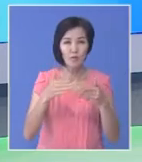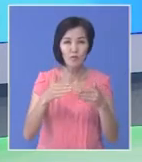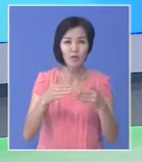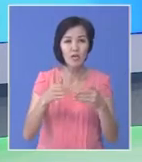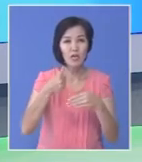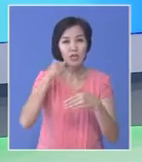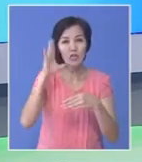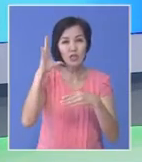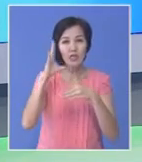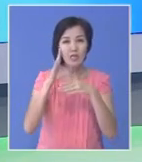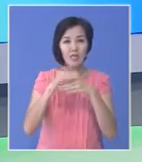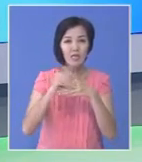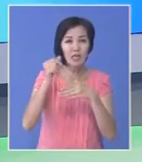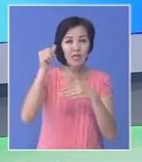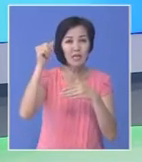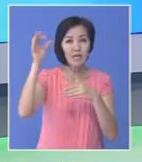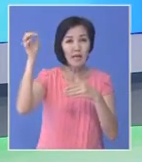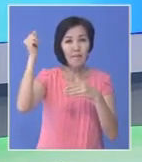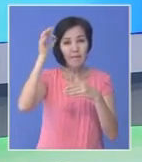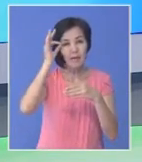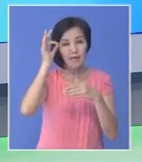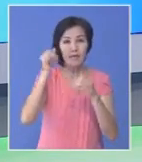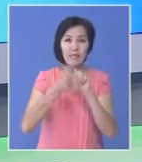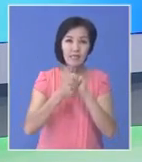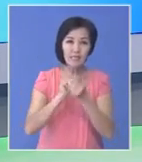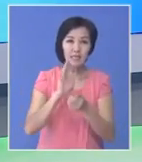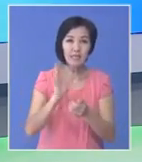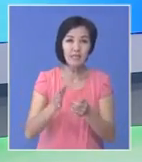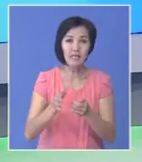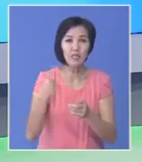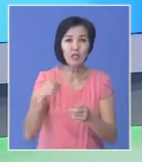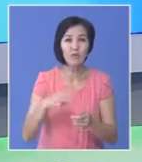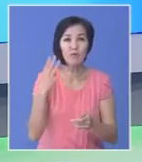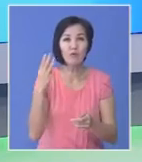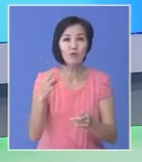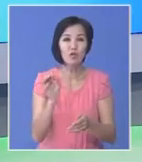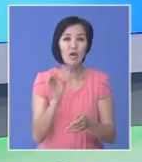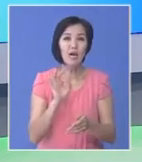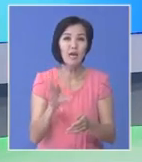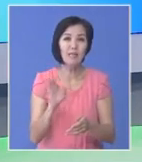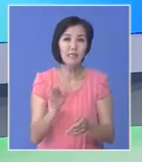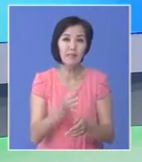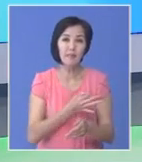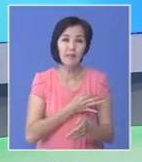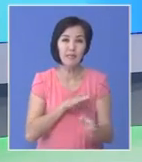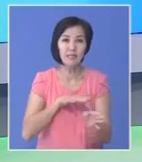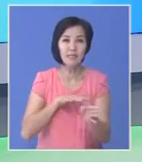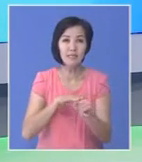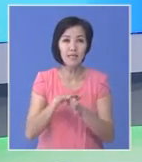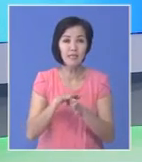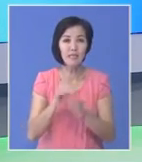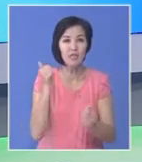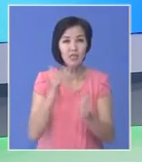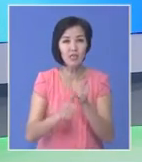кеш мәңгі есте сақталмақ. Солардың 23-і алтын белгісін ақтап мәртебелері биіктеді. Жылдағыдай Мұхтар Арынұлы атындағы